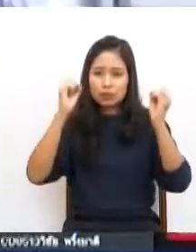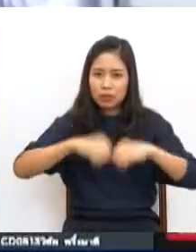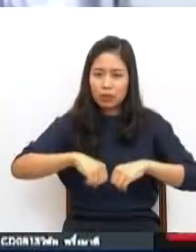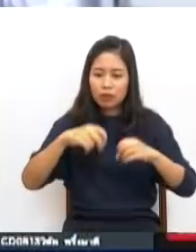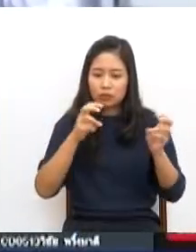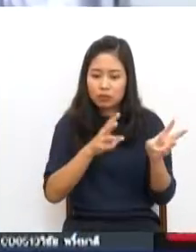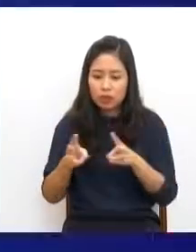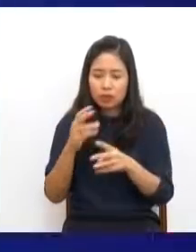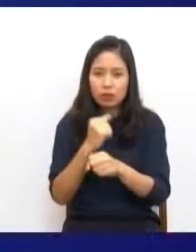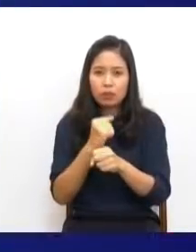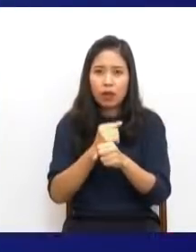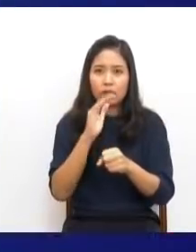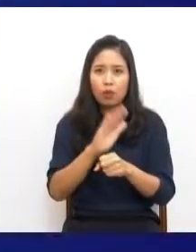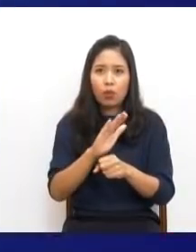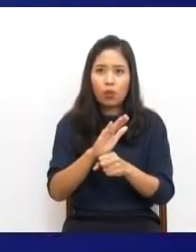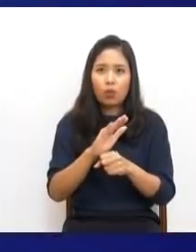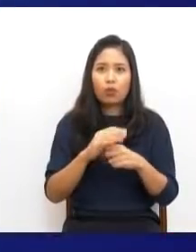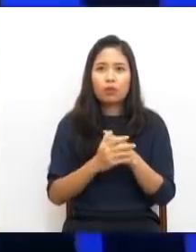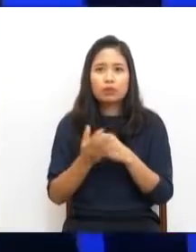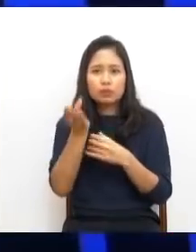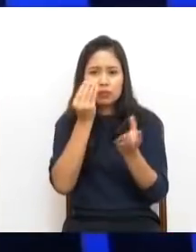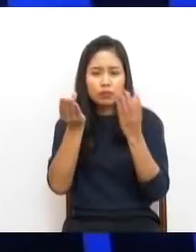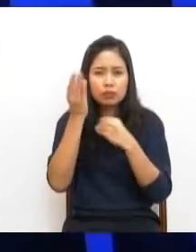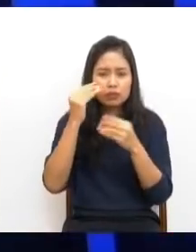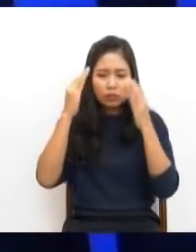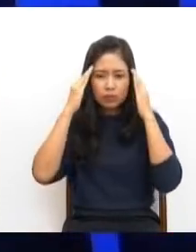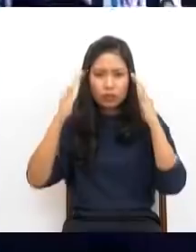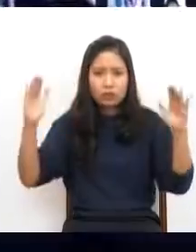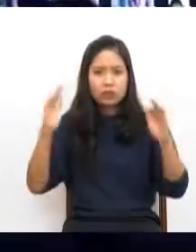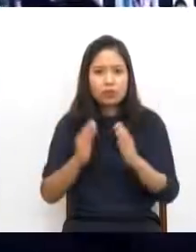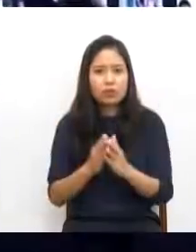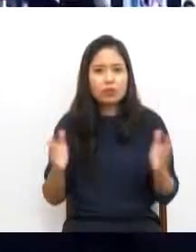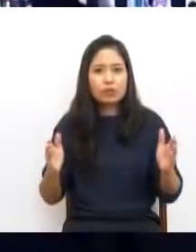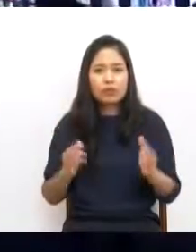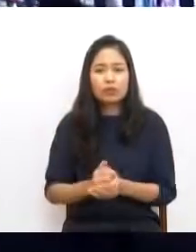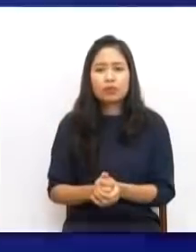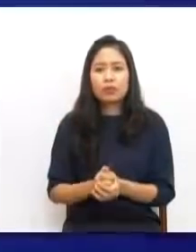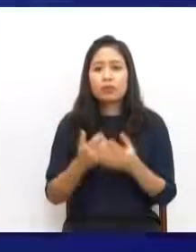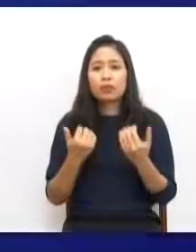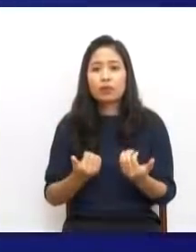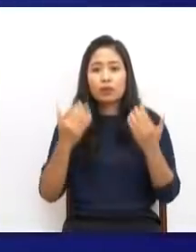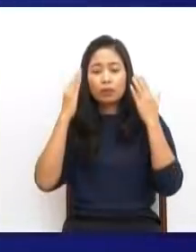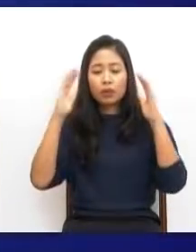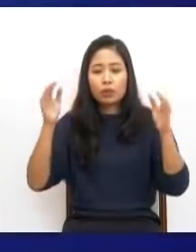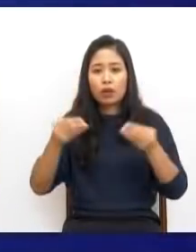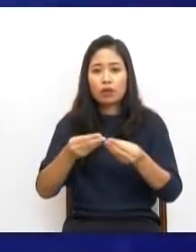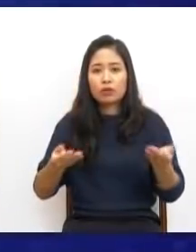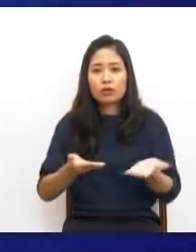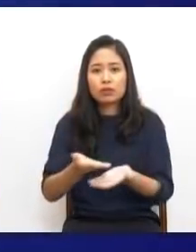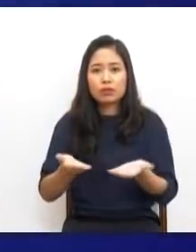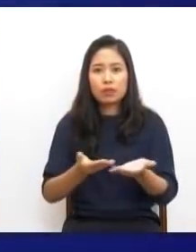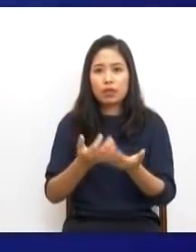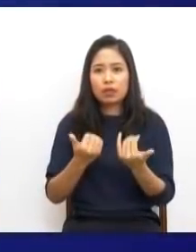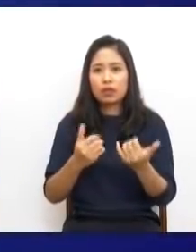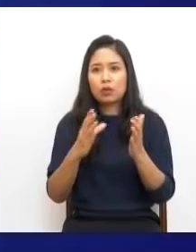มไม่ผิดหวังเลยนะครับได้ความรู้ได้ประสบการณ์มาก จากนั้นคุณครูผู้ร่วมงานก็ได้แลกเปลี่ยนประสบการณ์การนำความรู้จากการอบรมครู